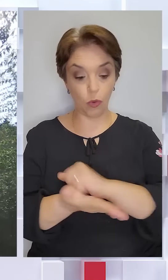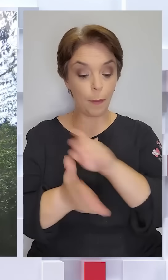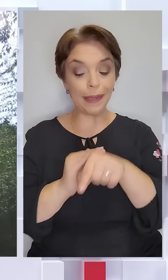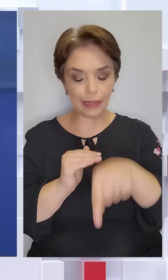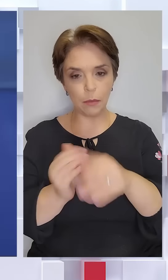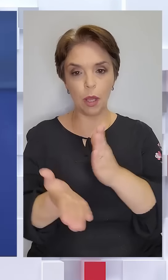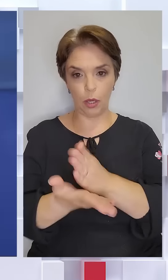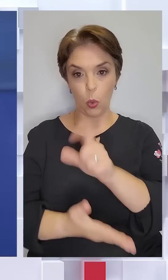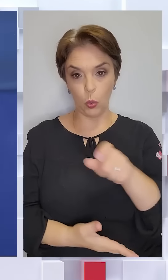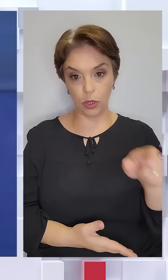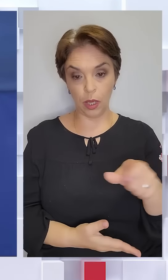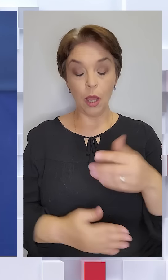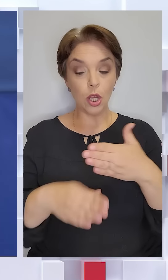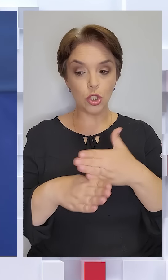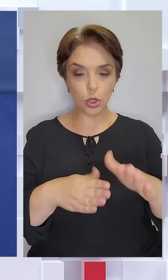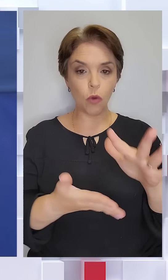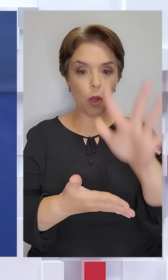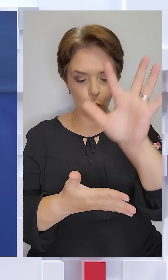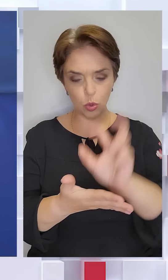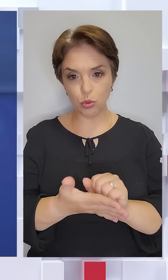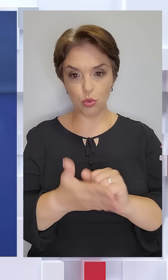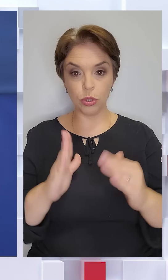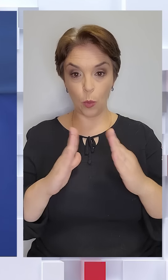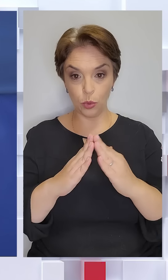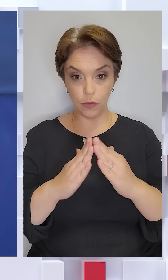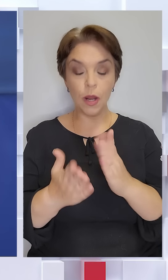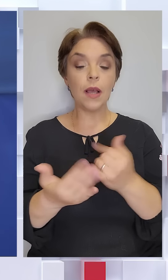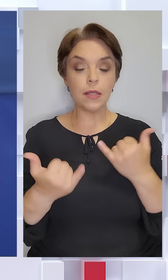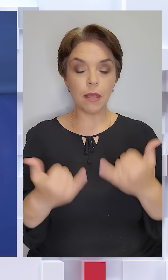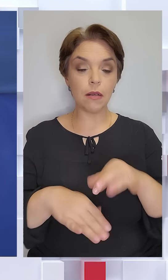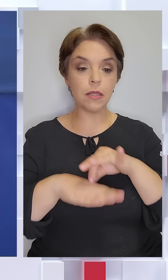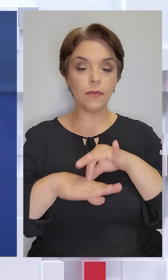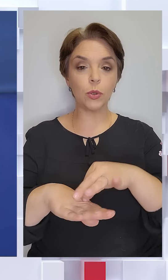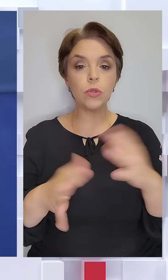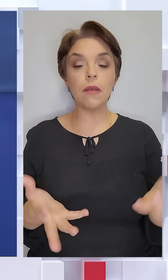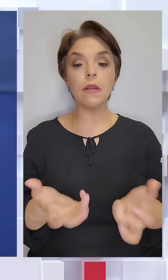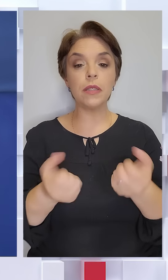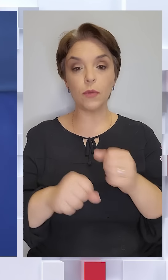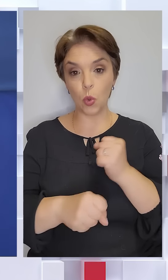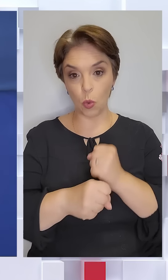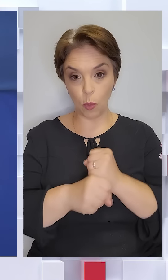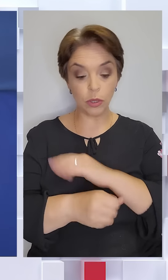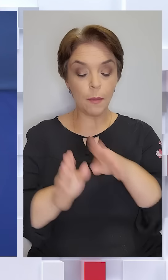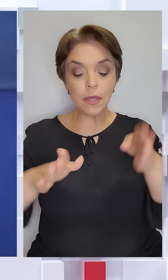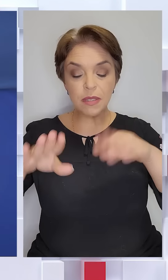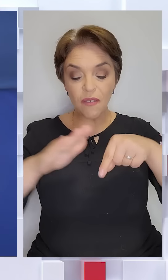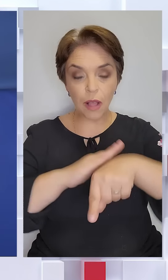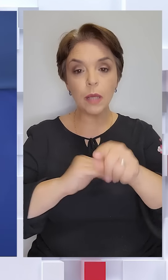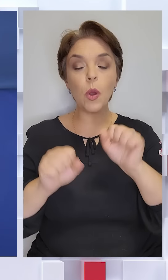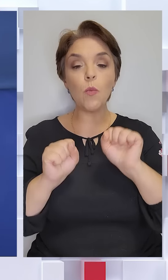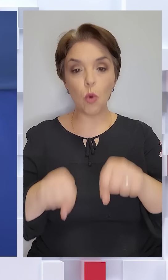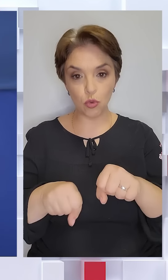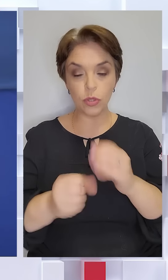ними люди. Частково розрушена будівля. Зараз ведуться рятівні роботи. Під завалами